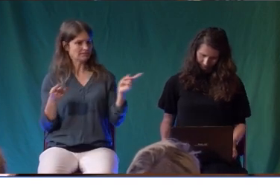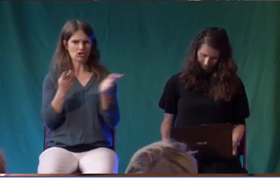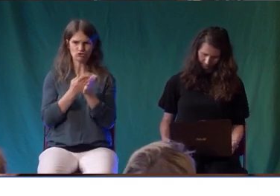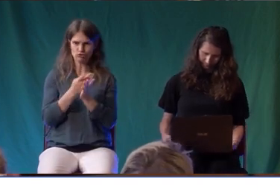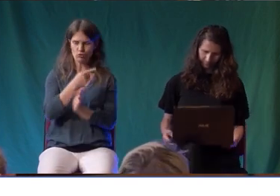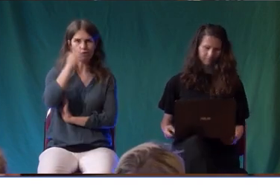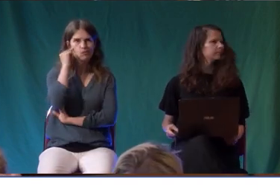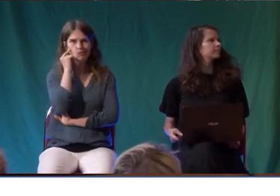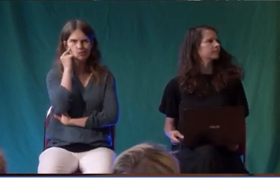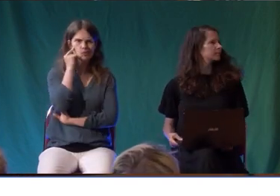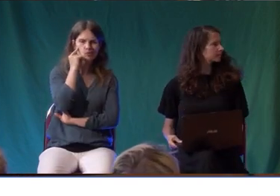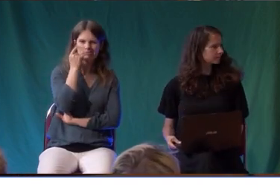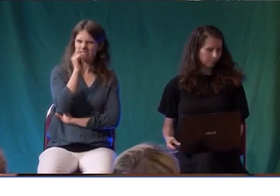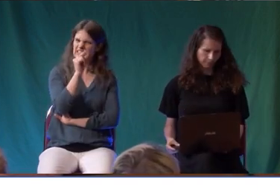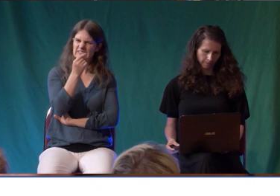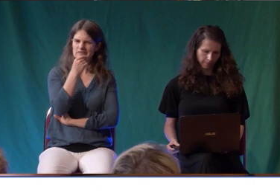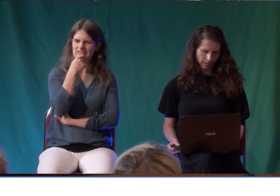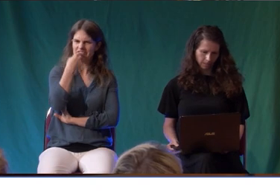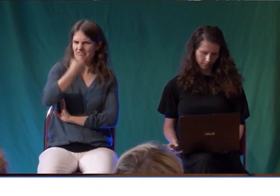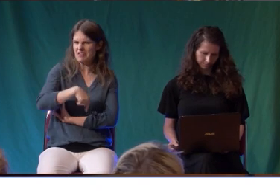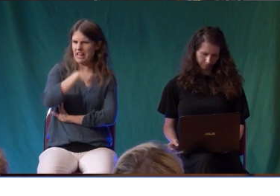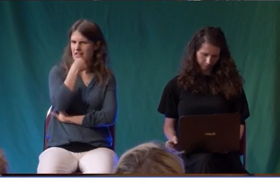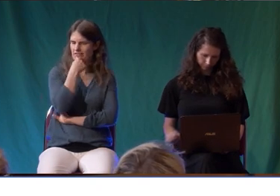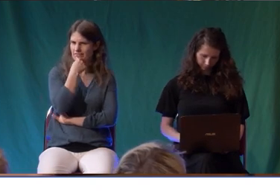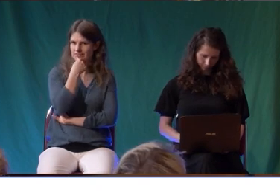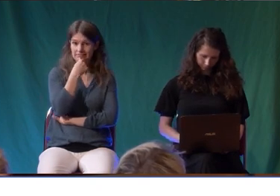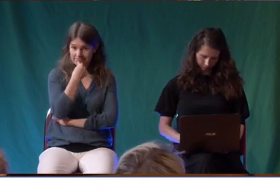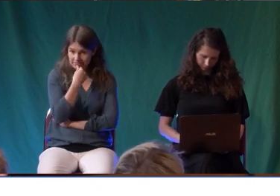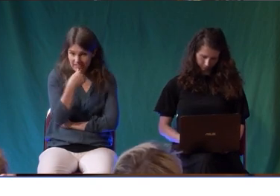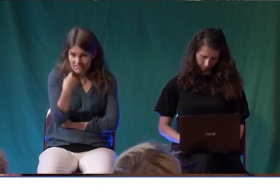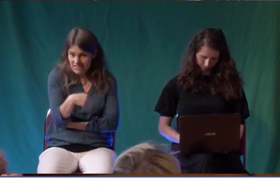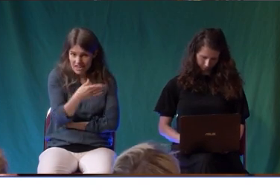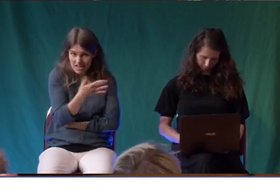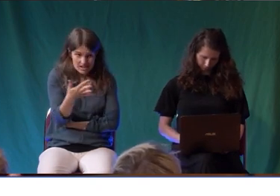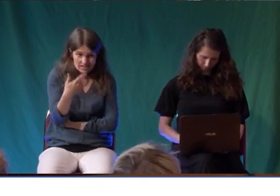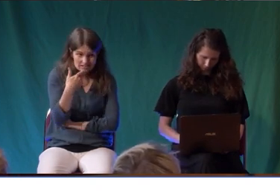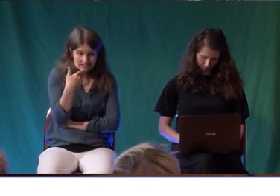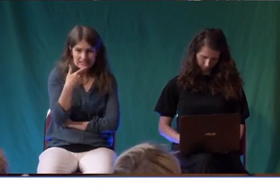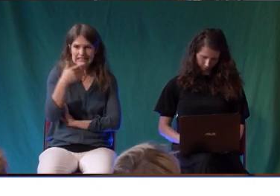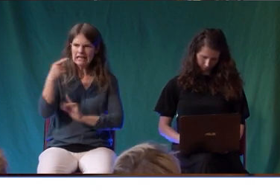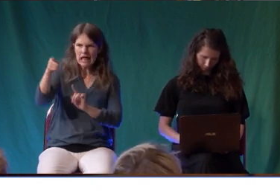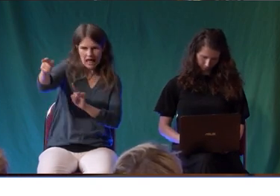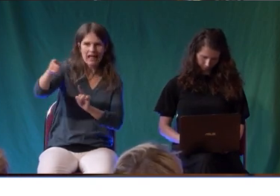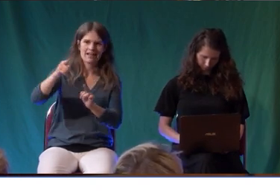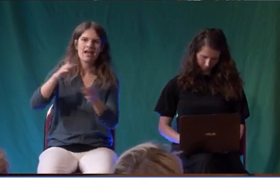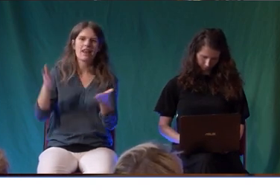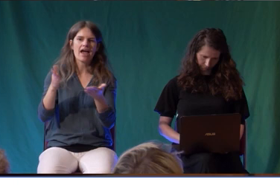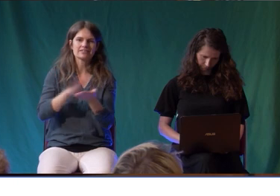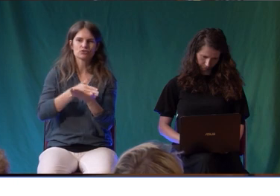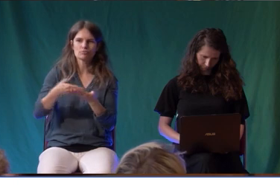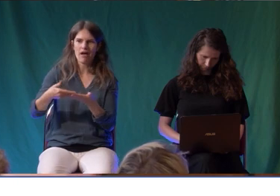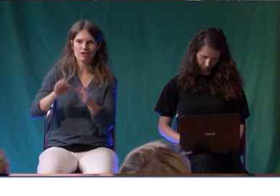hier fehlt doch irgendwie was wir haben jetzt ein bisschen das Dolmetschen in die leichte Sprache